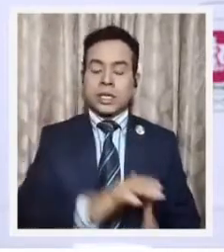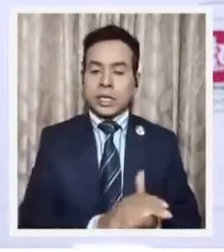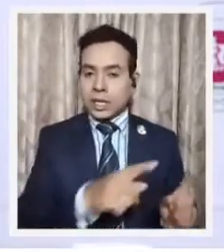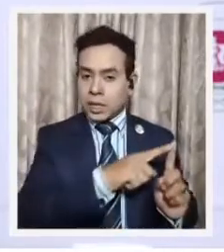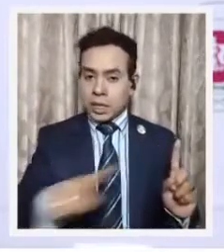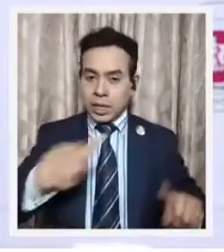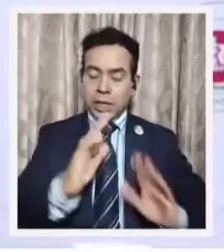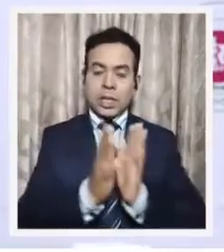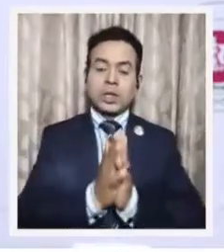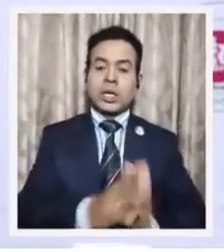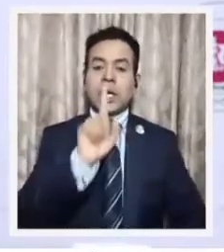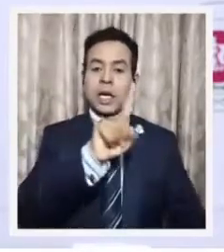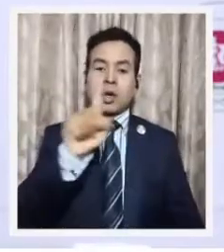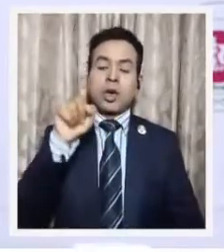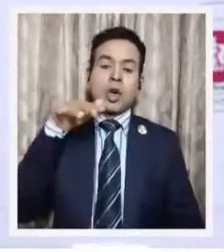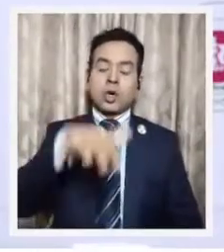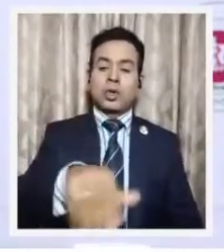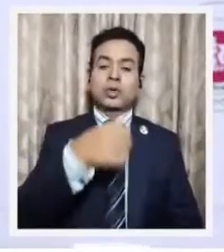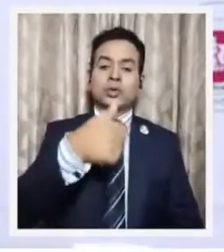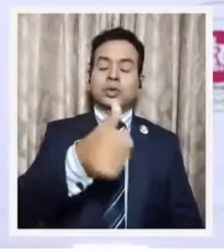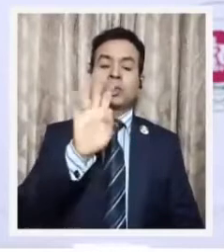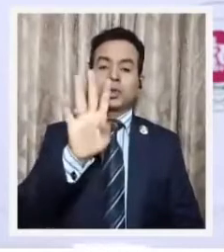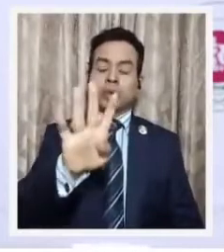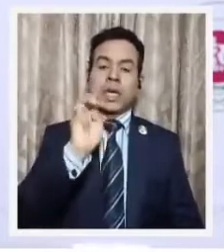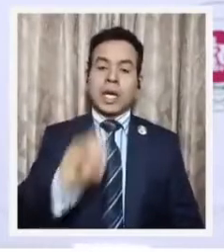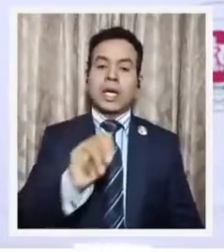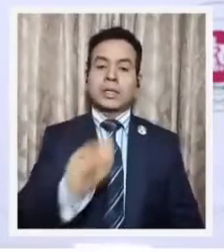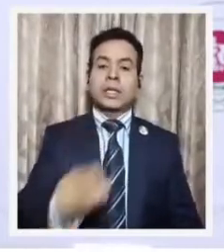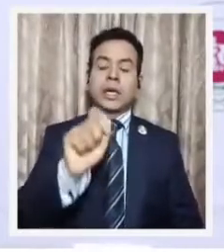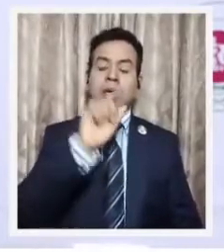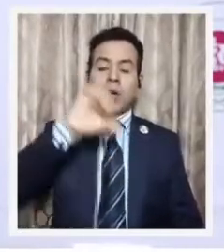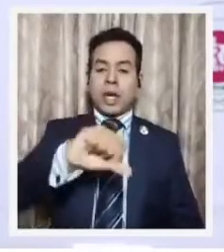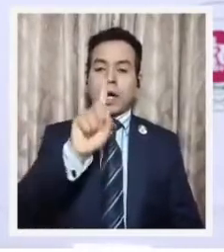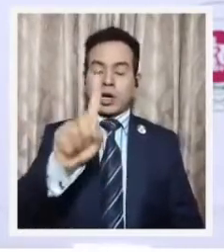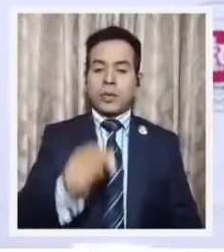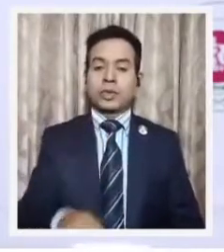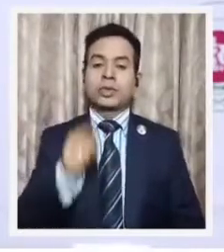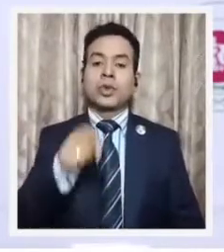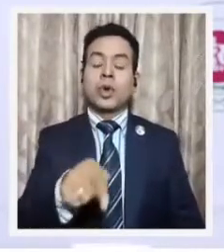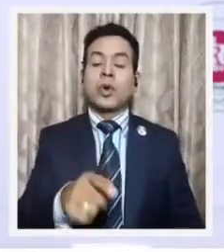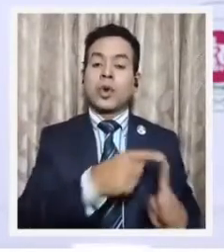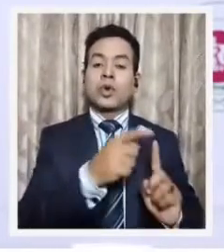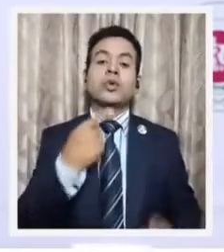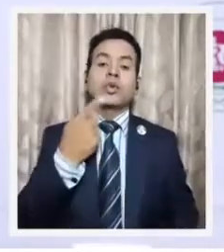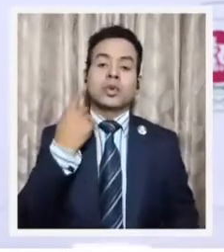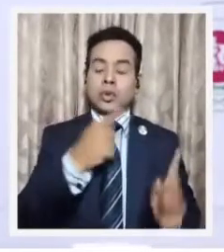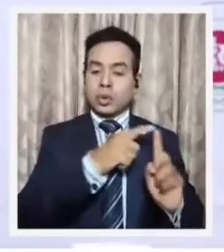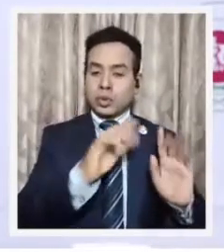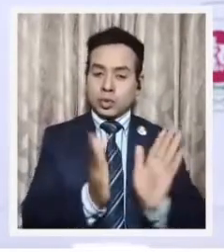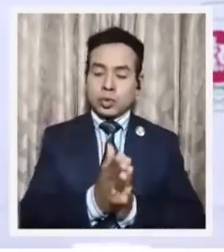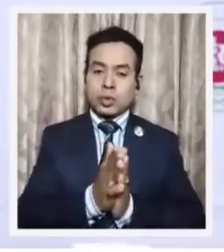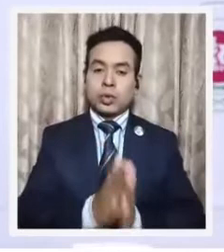2,34,889 জনে। বৃহস্পতিবার 30 জুলাই দুপুরে করোনা ভাইরাস বিষয়ে স্বাস্থ্য অধিদপ্তরের দৈনন্দিন বুলেটিনে এ তথ্য